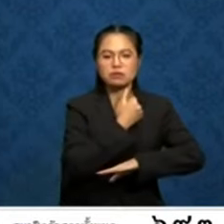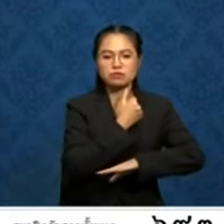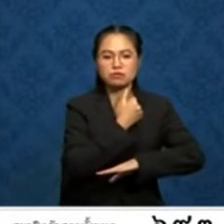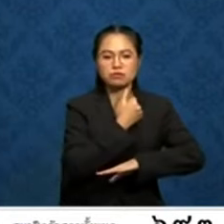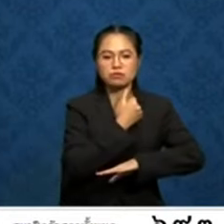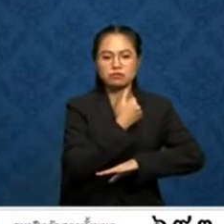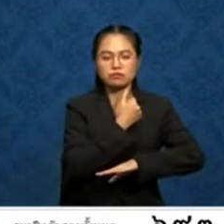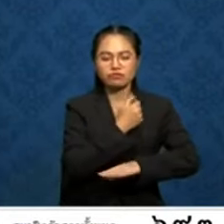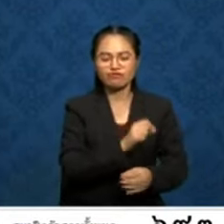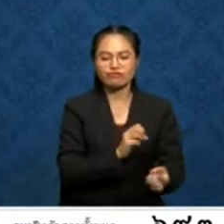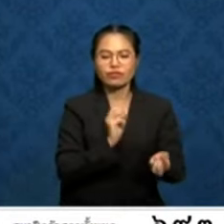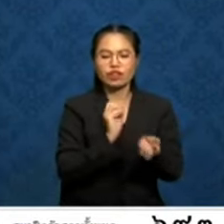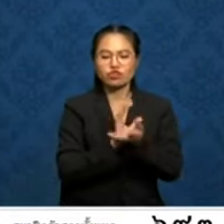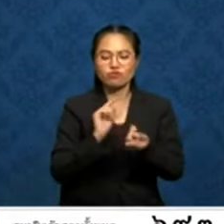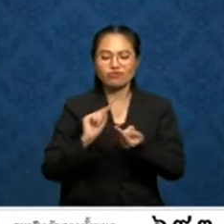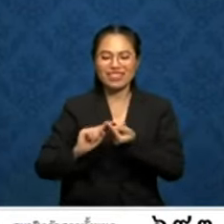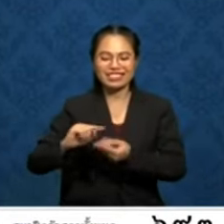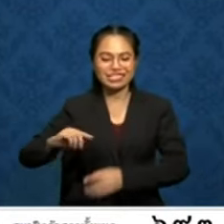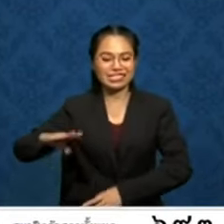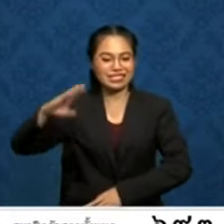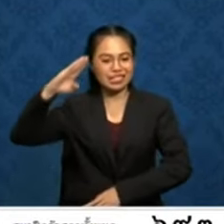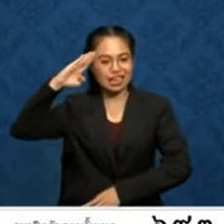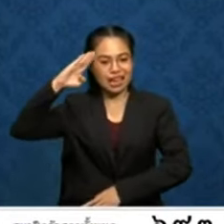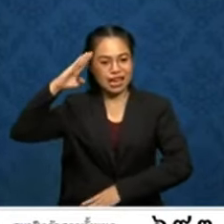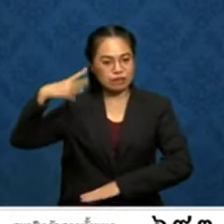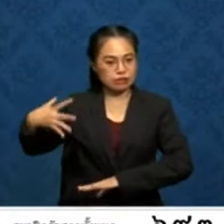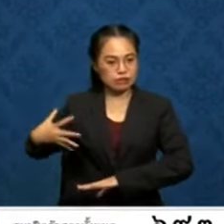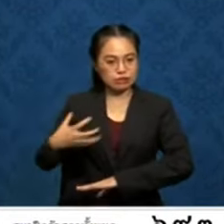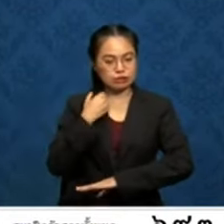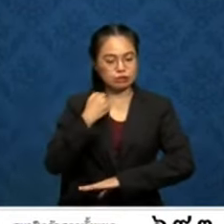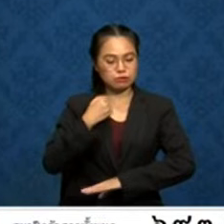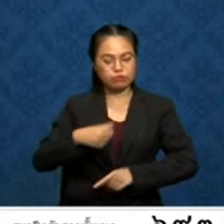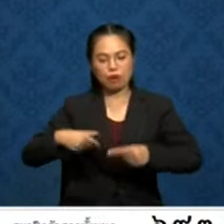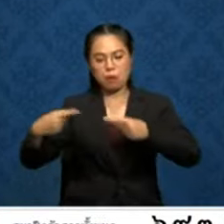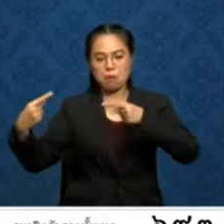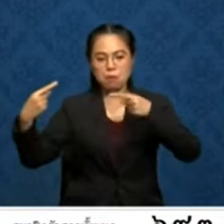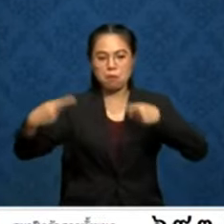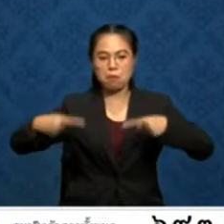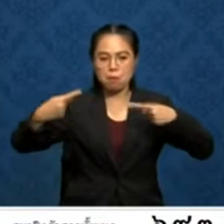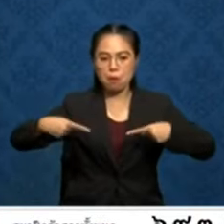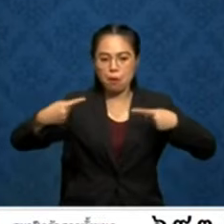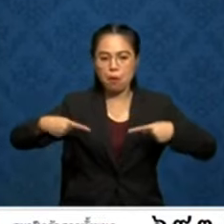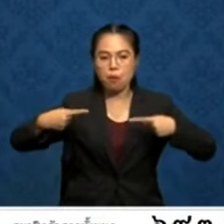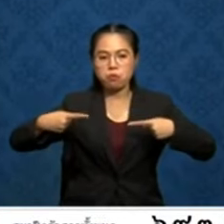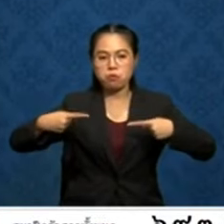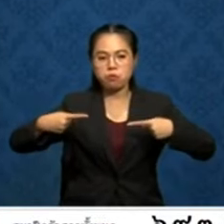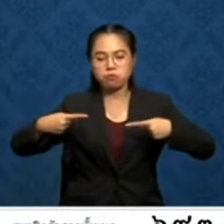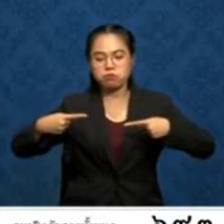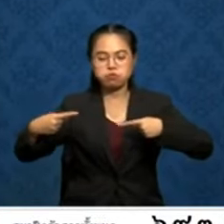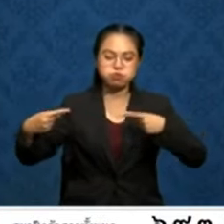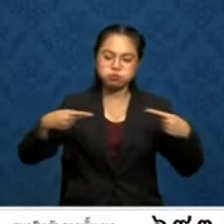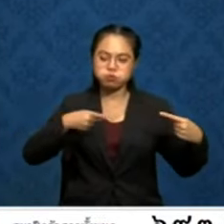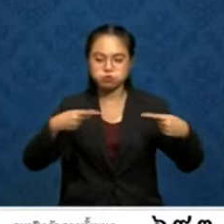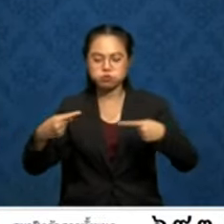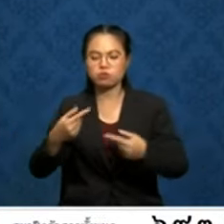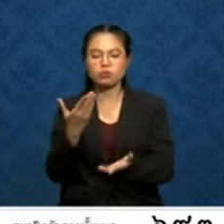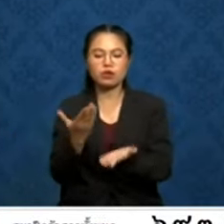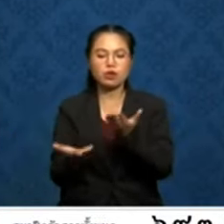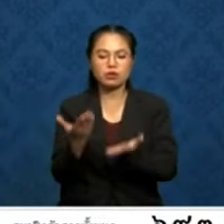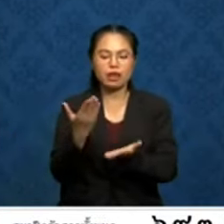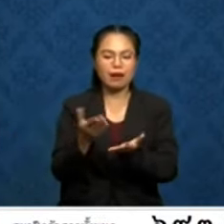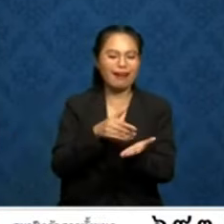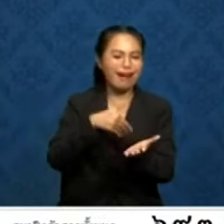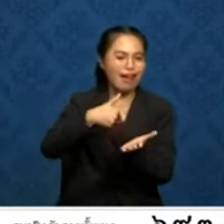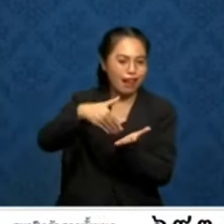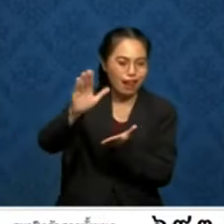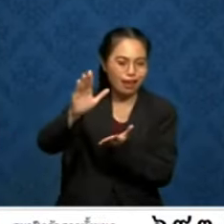อันเป็นผลจากการรัฐประหารความขัดแย้งแบ่งขั้วที่รุนแรงรวมถึงการถอดถอนรัฐบาลออก